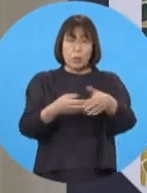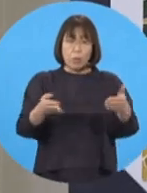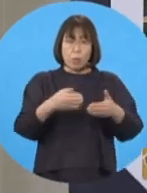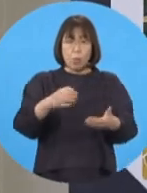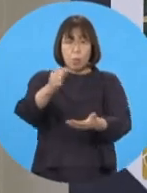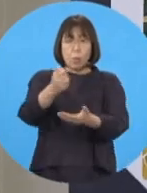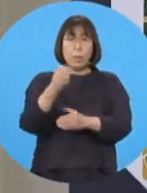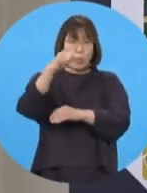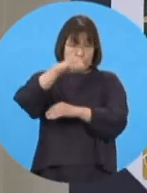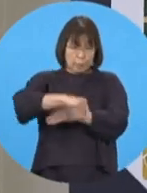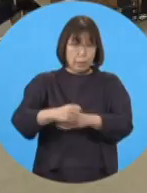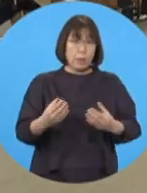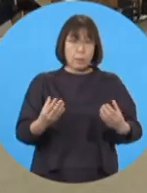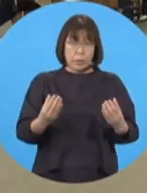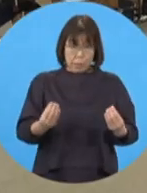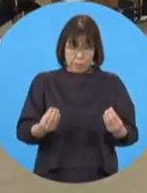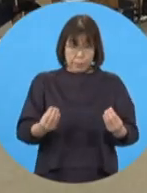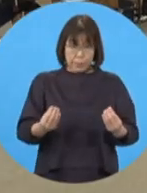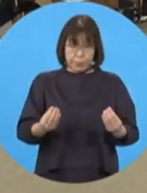ました。